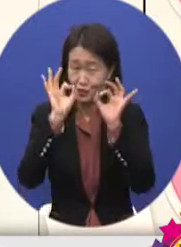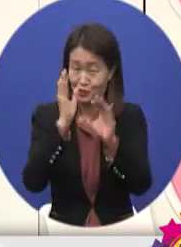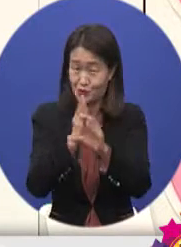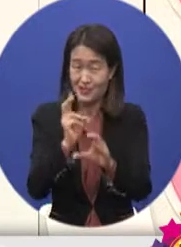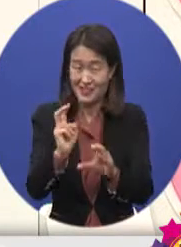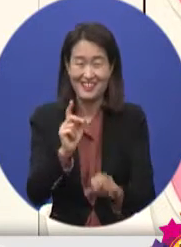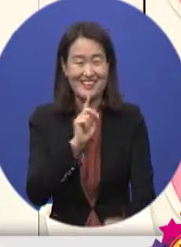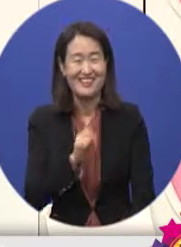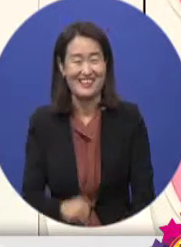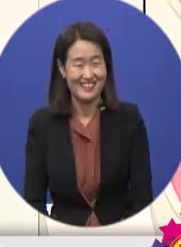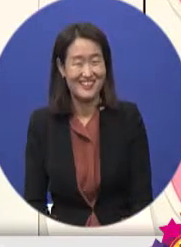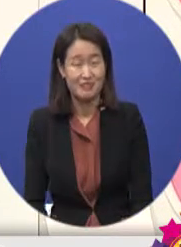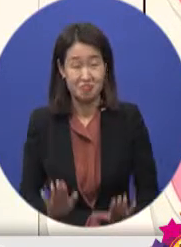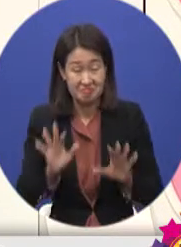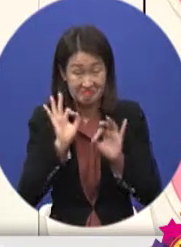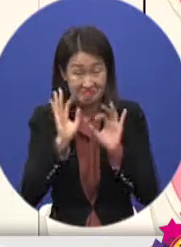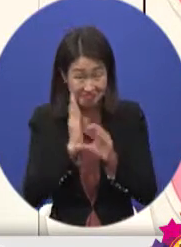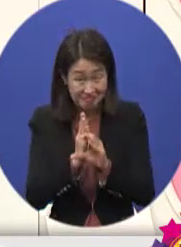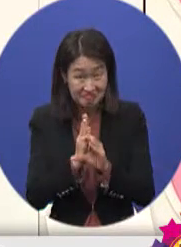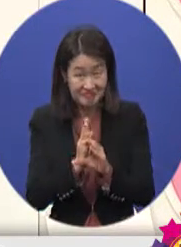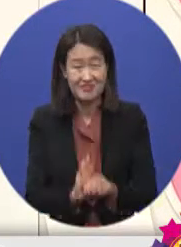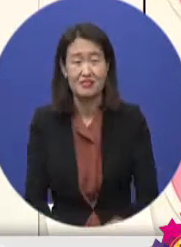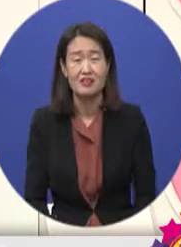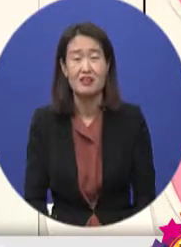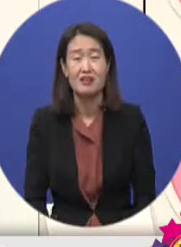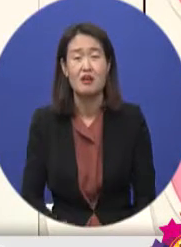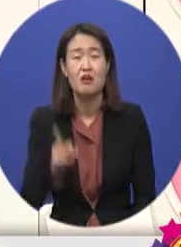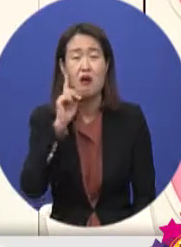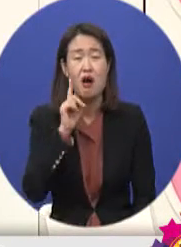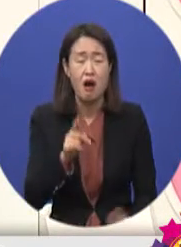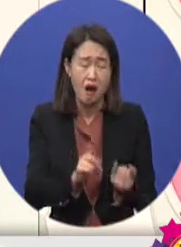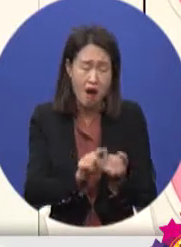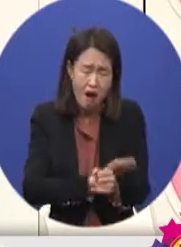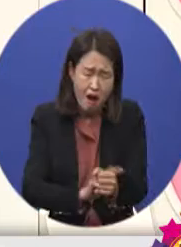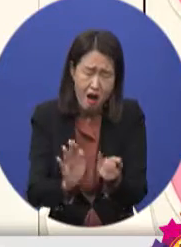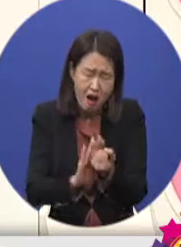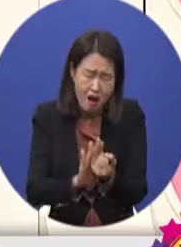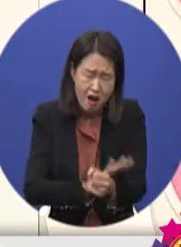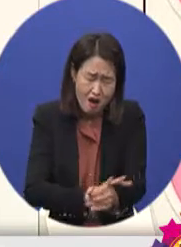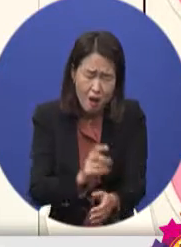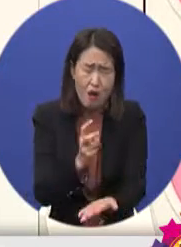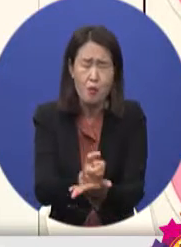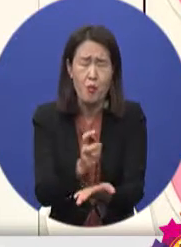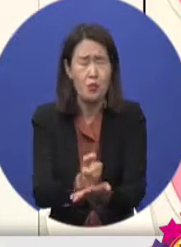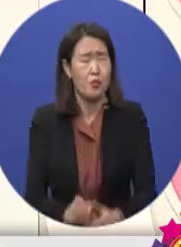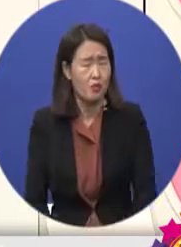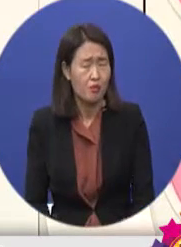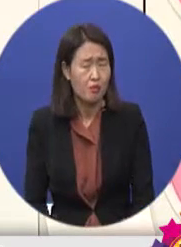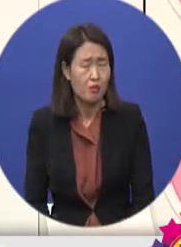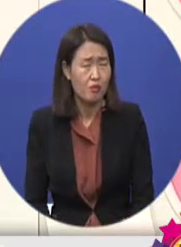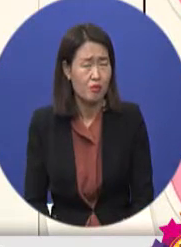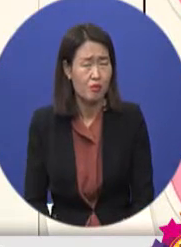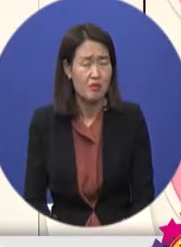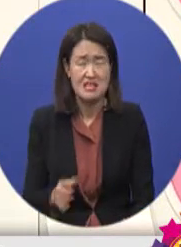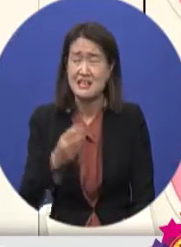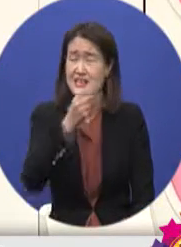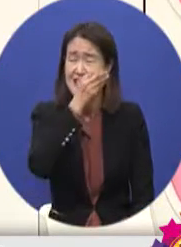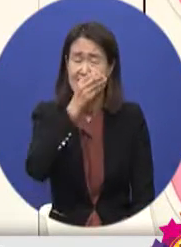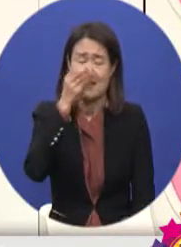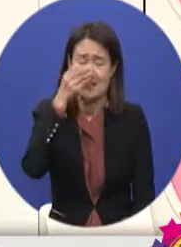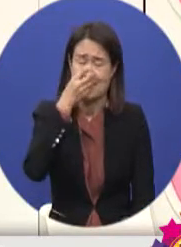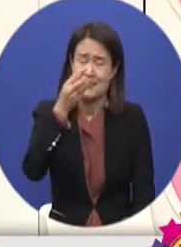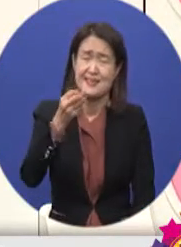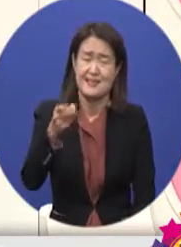거예요. 혼 좀 내 주세요. 아니, 잘해야지. 짝꿍기다 참 잘해요. 잘해야 하는데 이제 건방구지게 말도